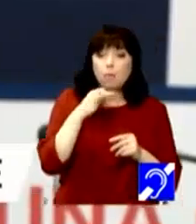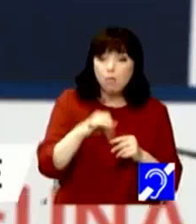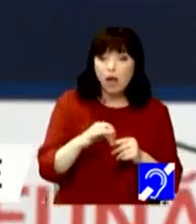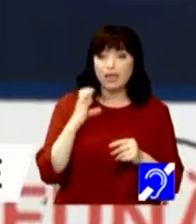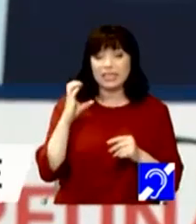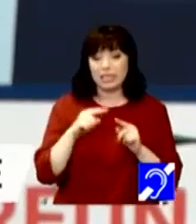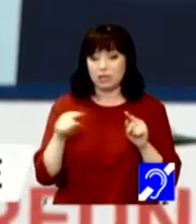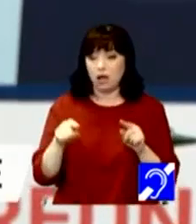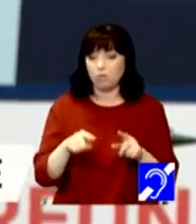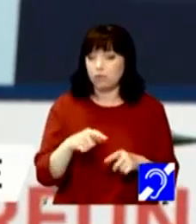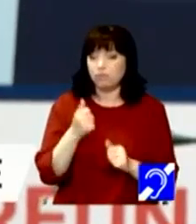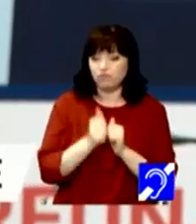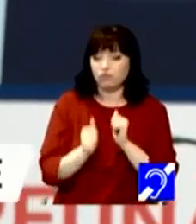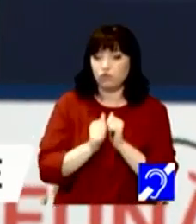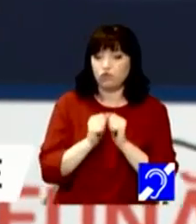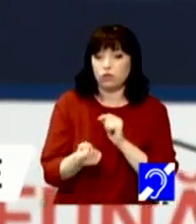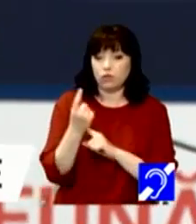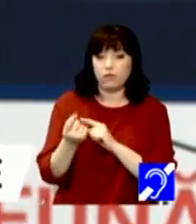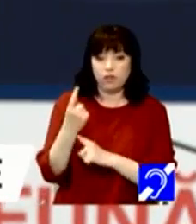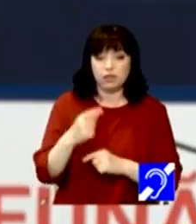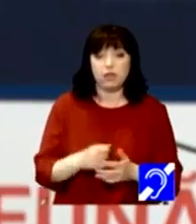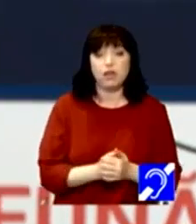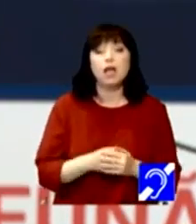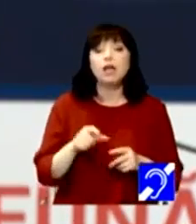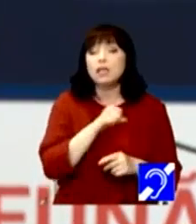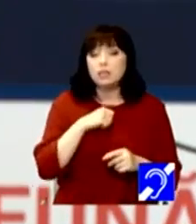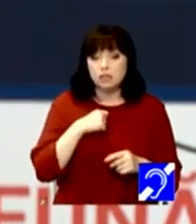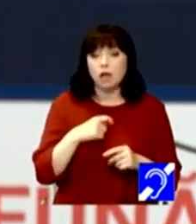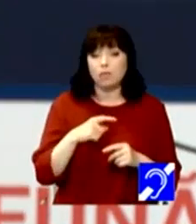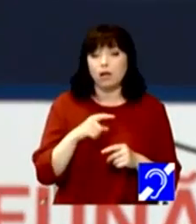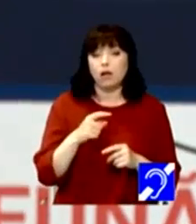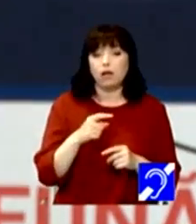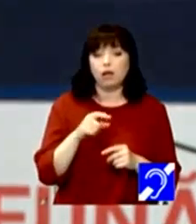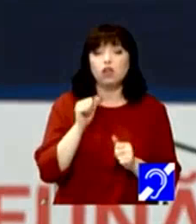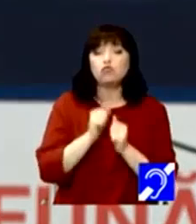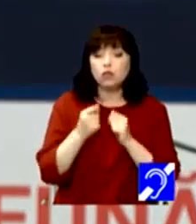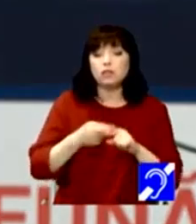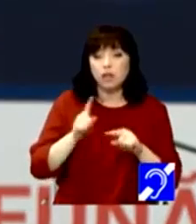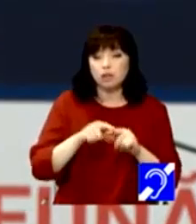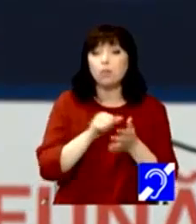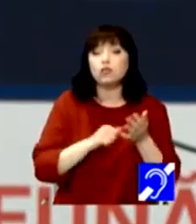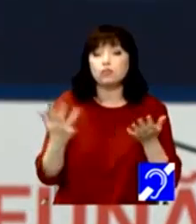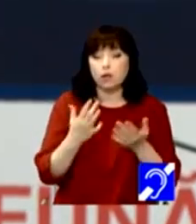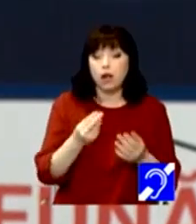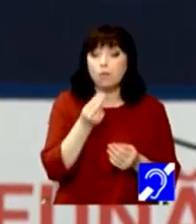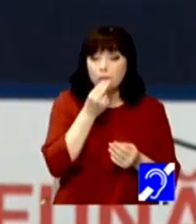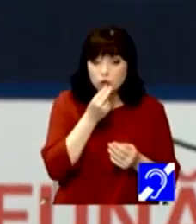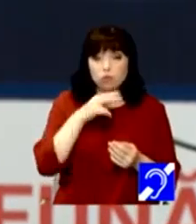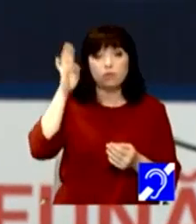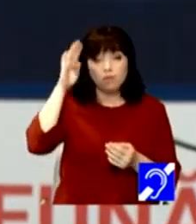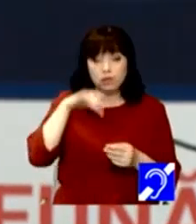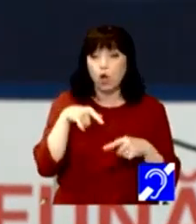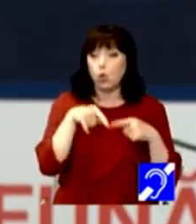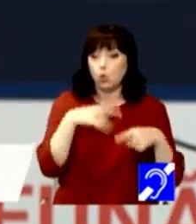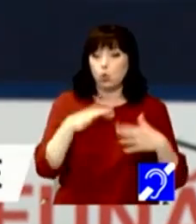mai-septembrie. Factori, ca de exemplu, care duc la apariția bolilor de rece acute sunt produsele alimentare și apa